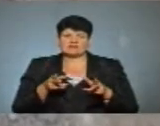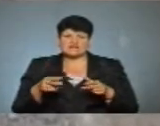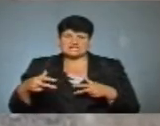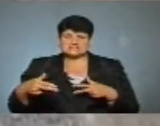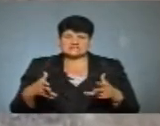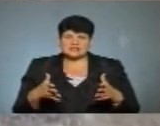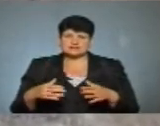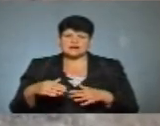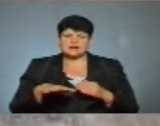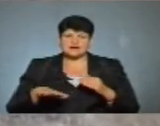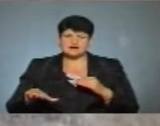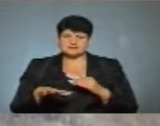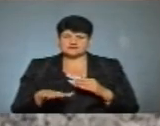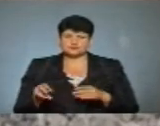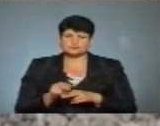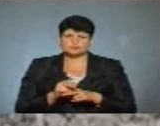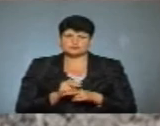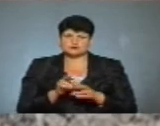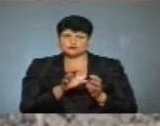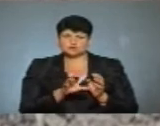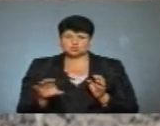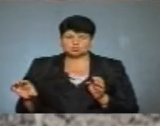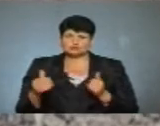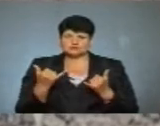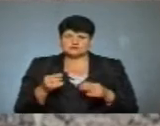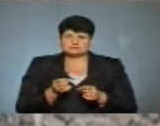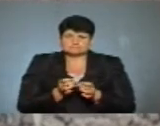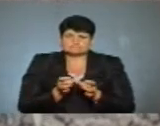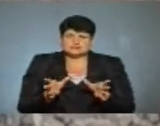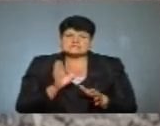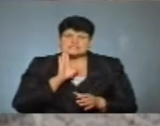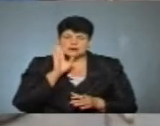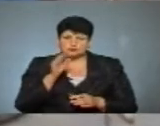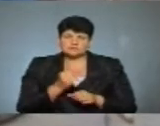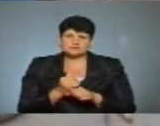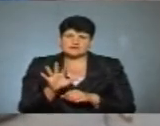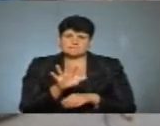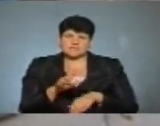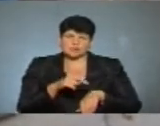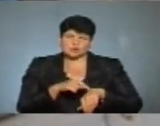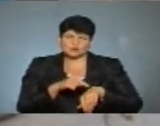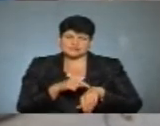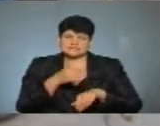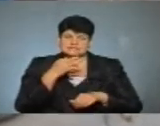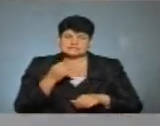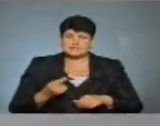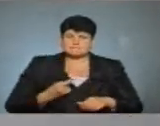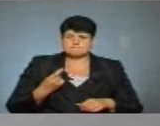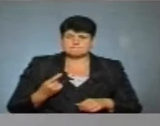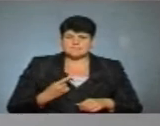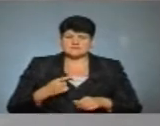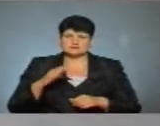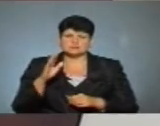щоб відремонтувати водопровідну трубу. Її прорвало сьогодні зранку. Працювали 5 годин, розповів майстер Тернопільводоканалу